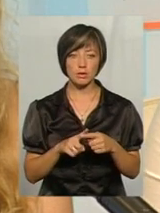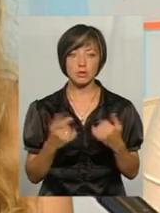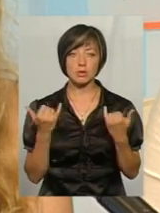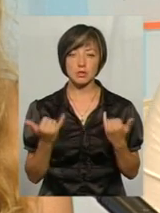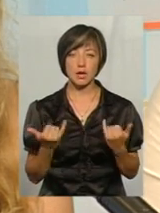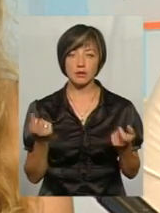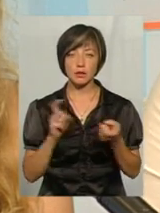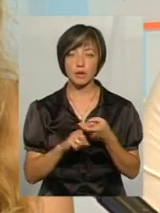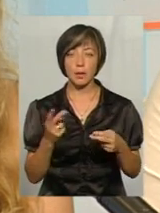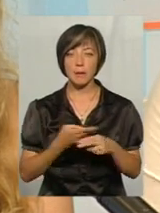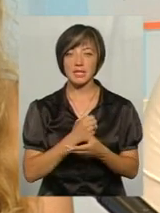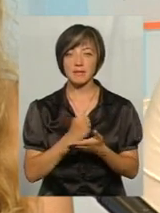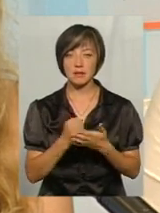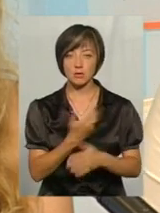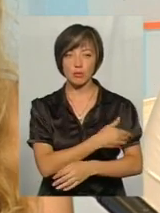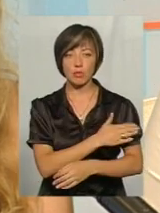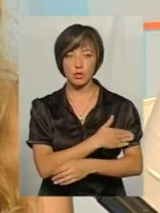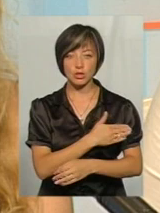в зв'язку з безвізом Польща